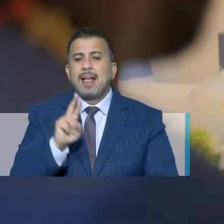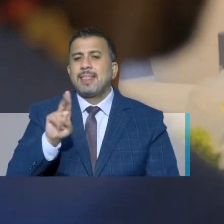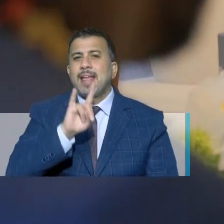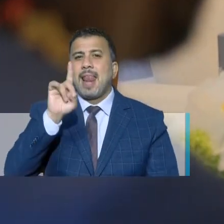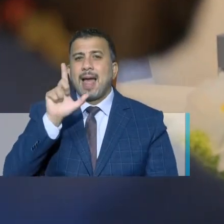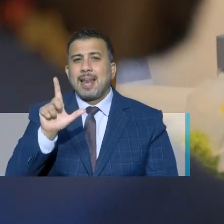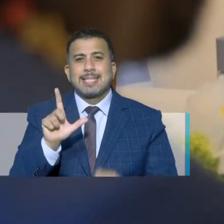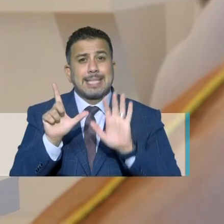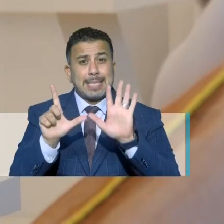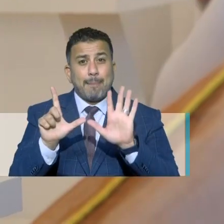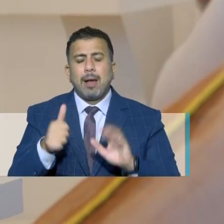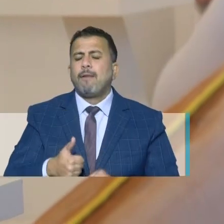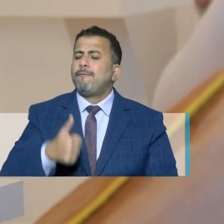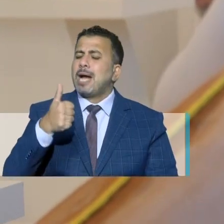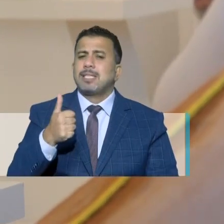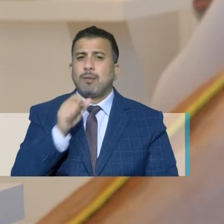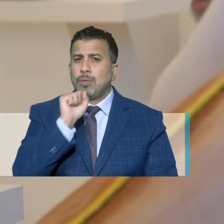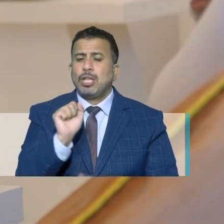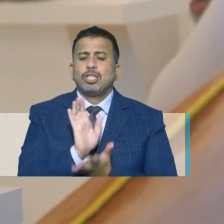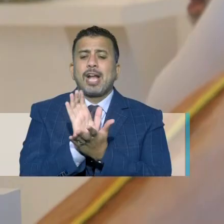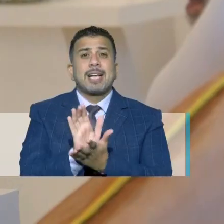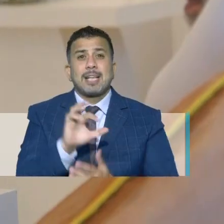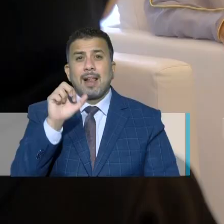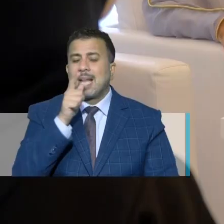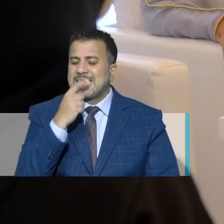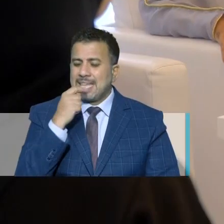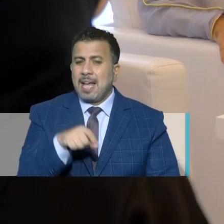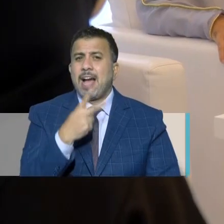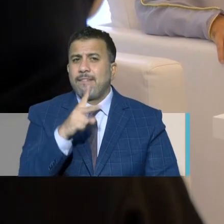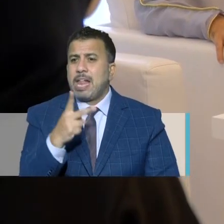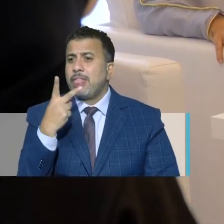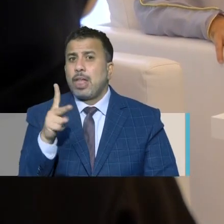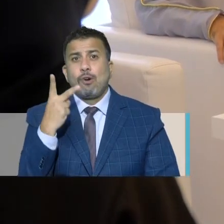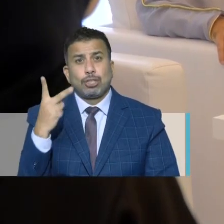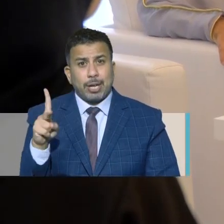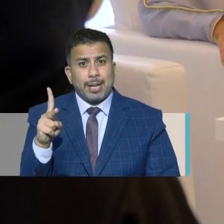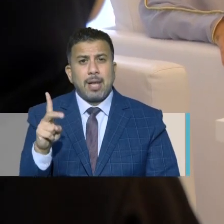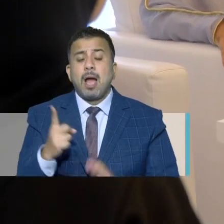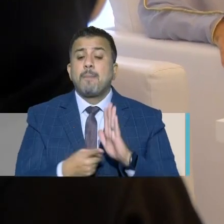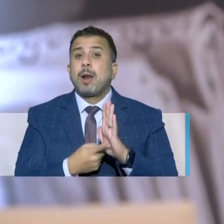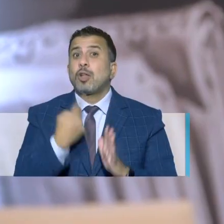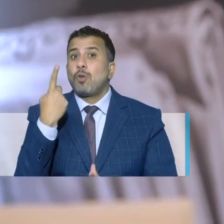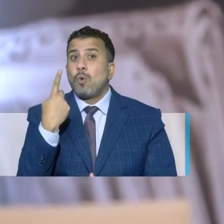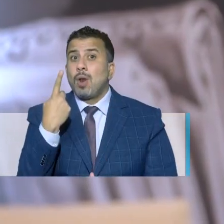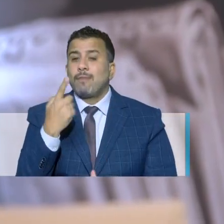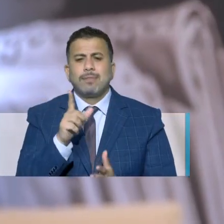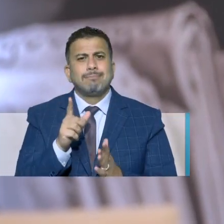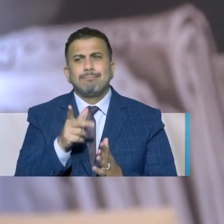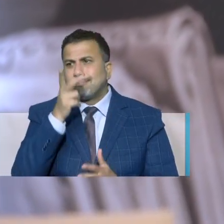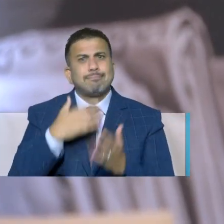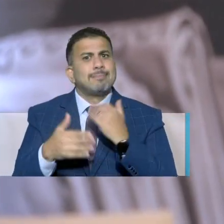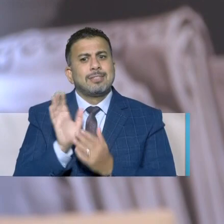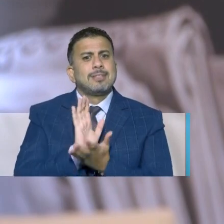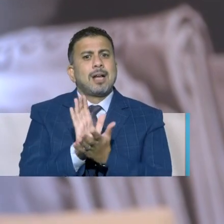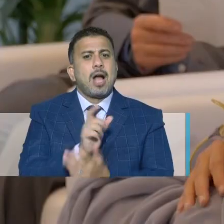السبع المنظمه الفائزه بجائزه الشارقه في العام 2022 وللمره الاولى في تاريخ الجائزه